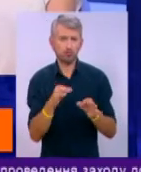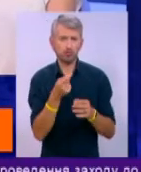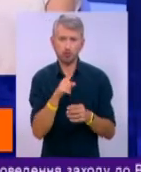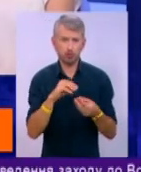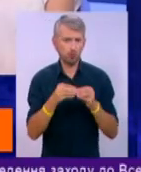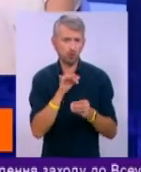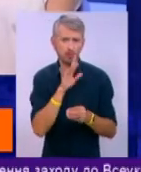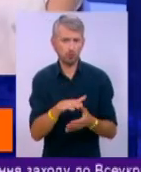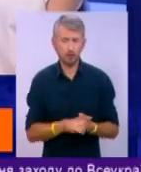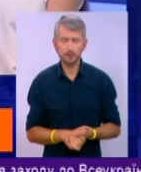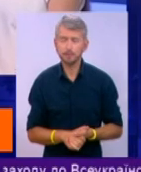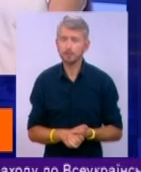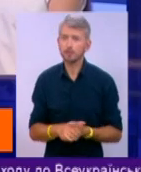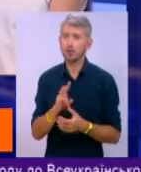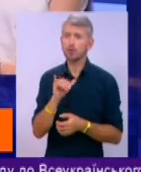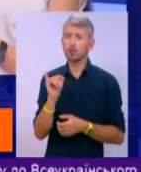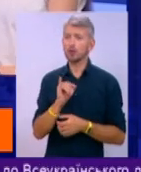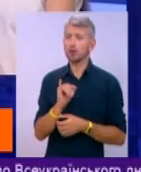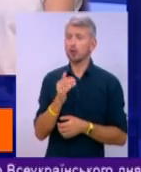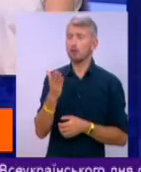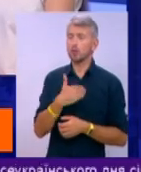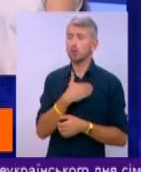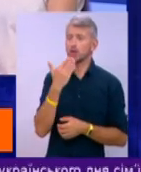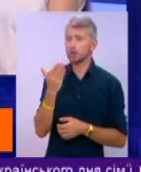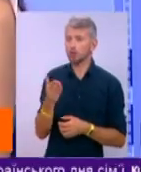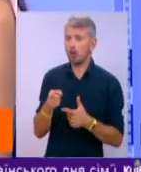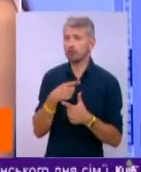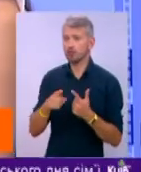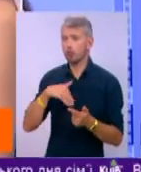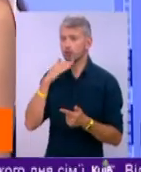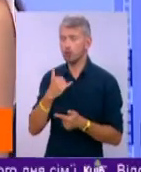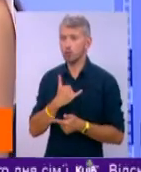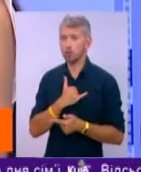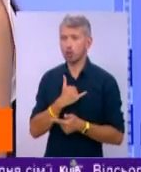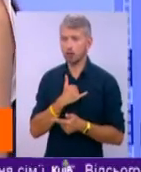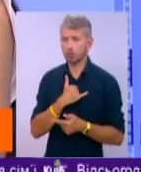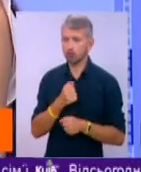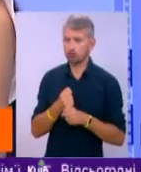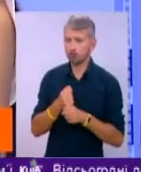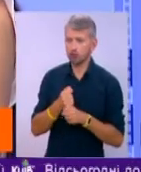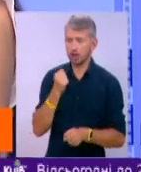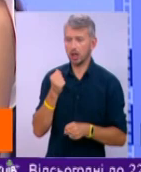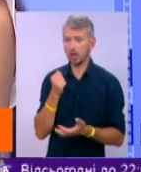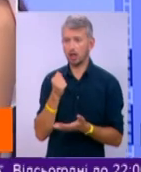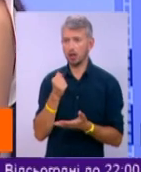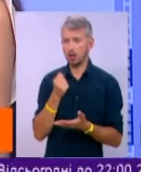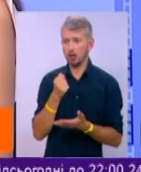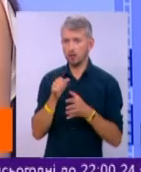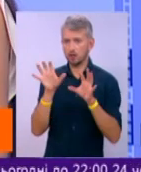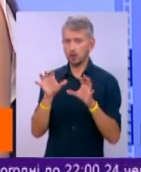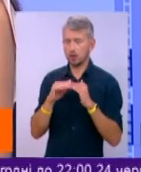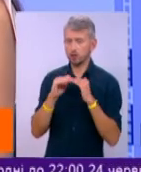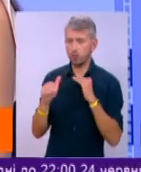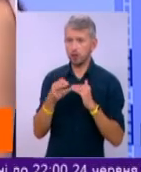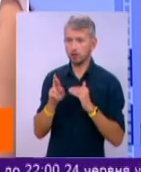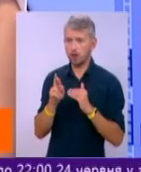було. Ну і, пане Ігоре, вас хотіла запитати, чи достатньо у нас жорстоке чи жорстке законодавче поле